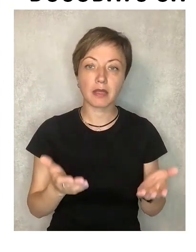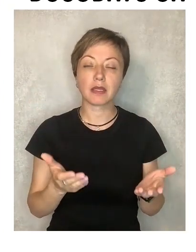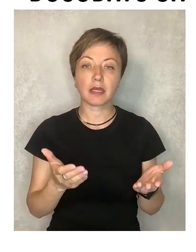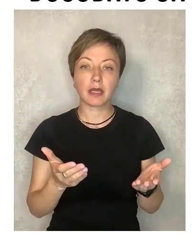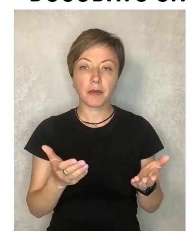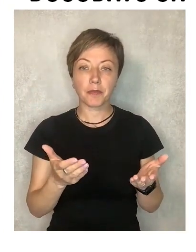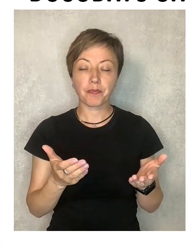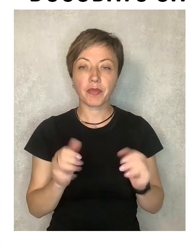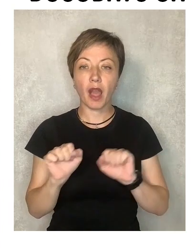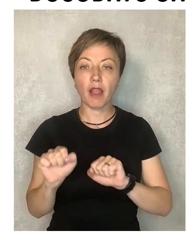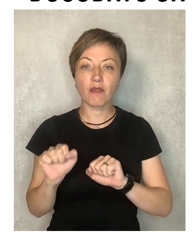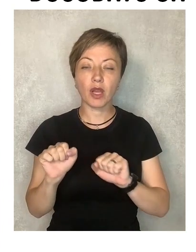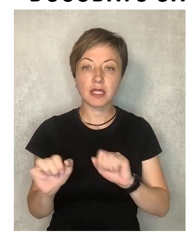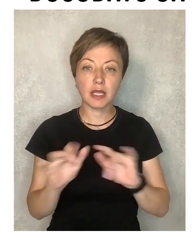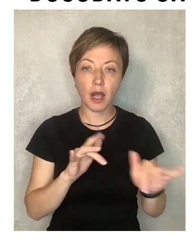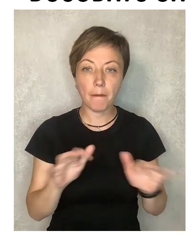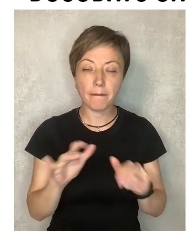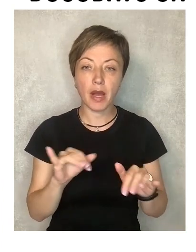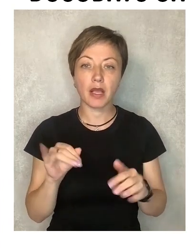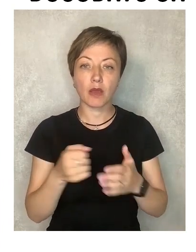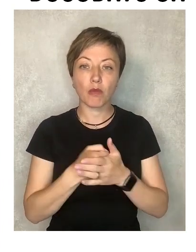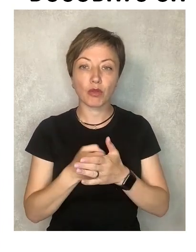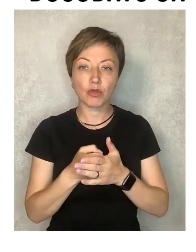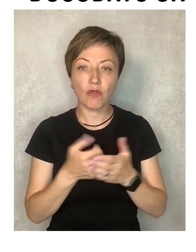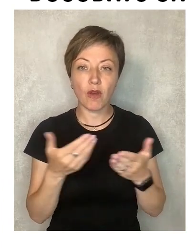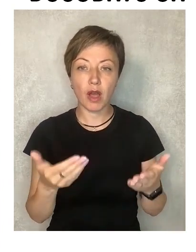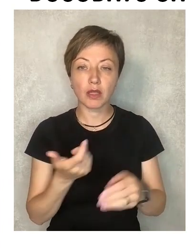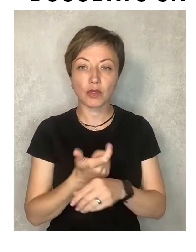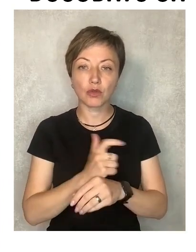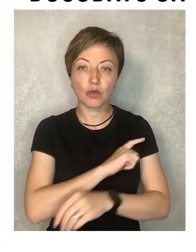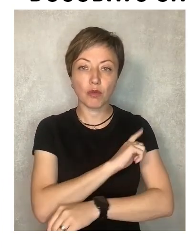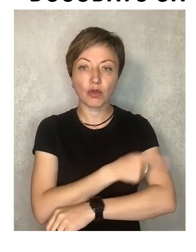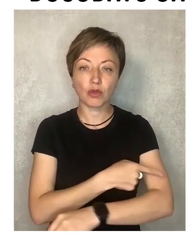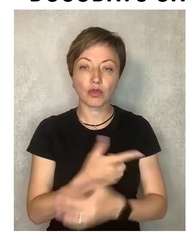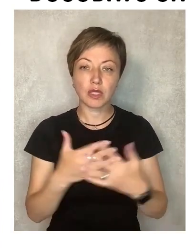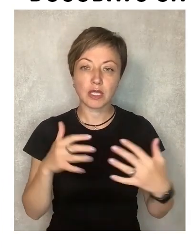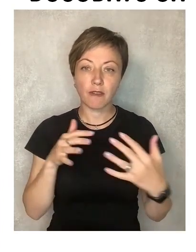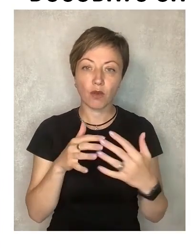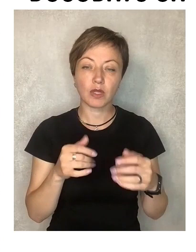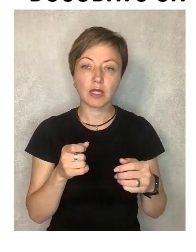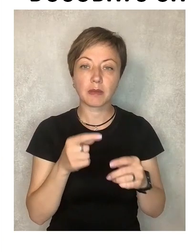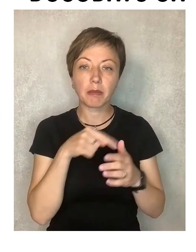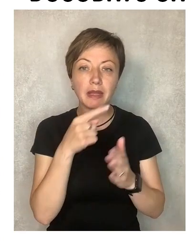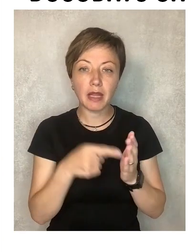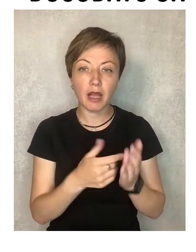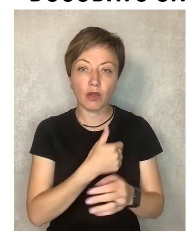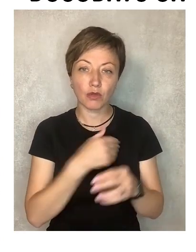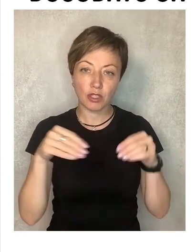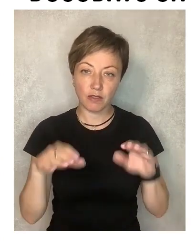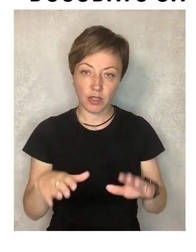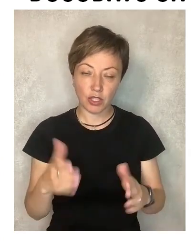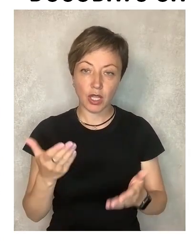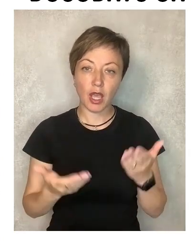адвокаційні компанії і просувати дуже потужно з різних фронтів те питання, питання, яке ви хочете вирішити, якщо,